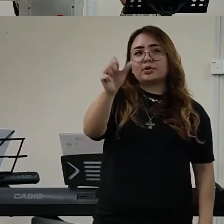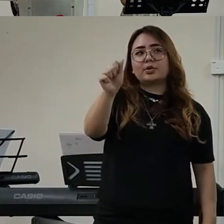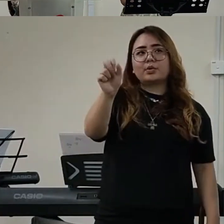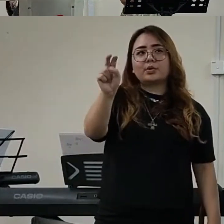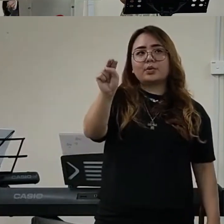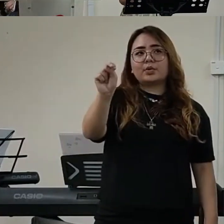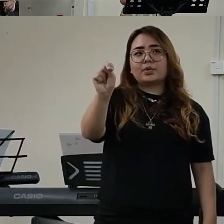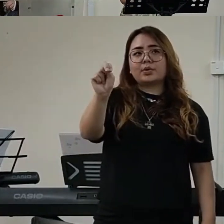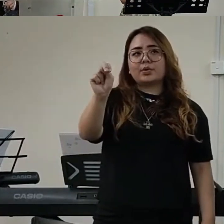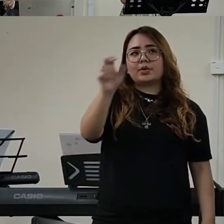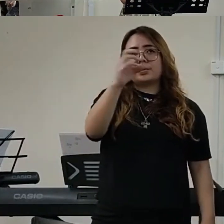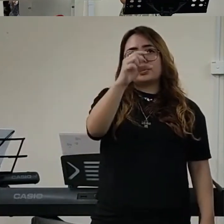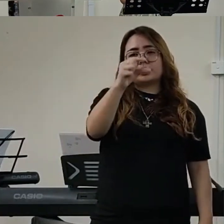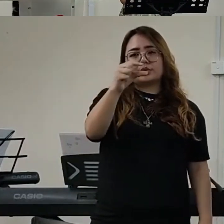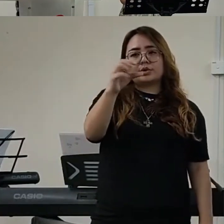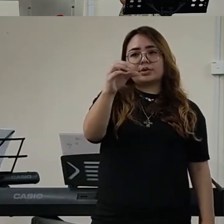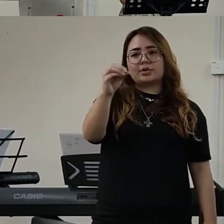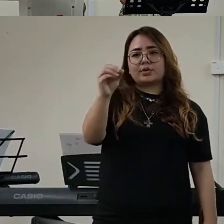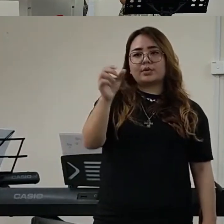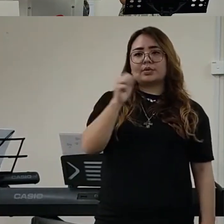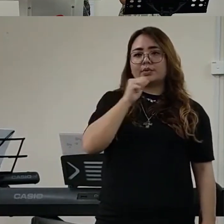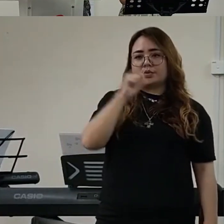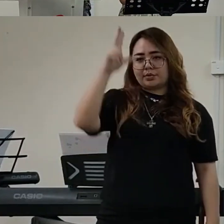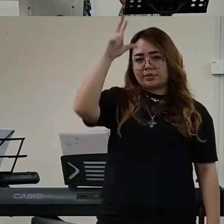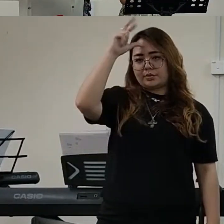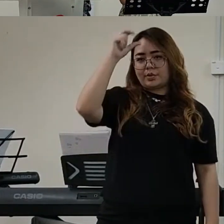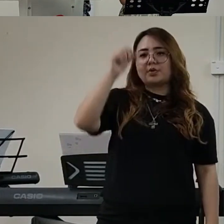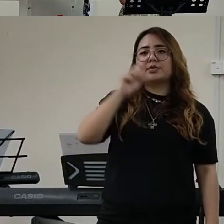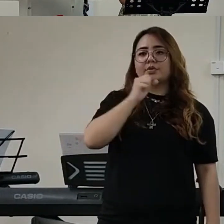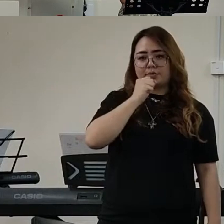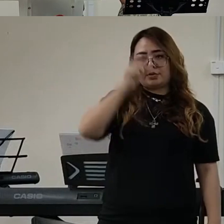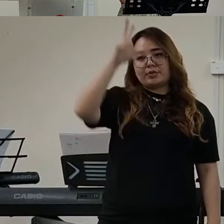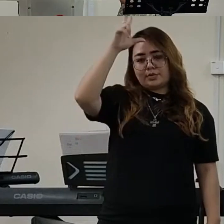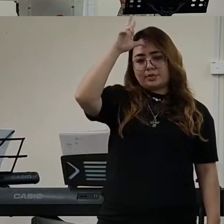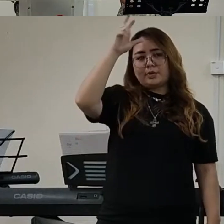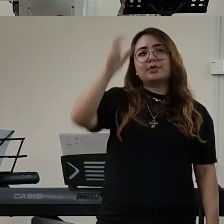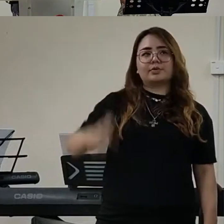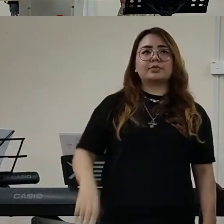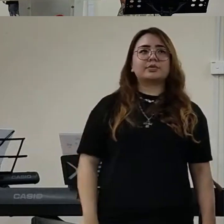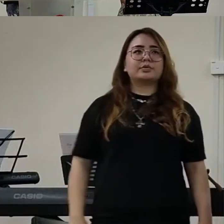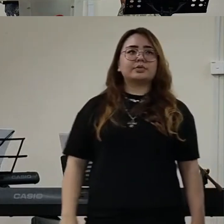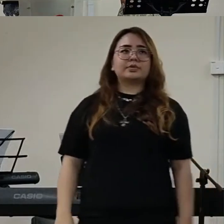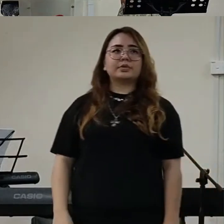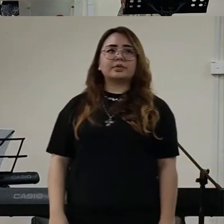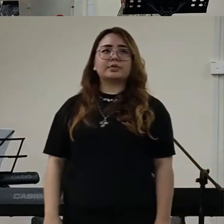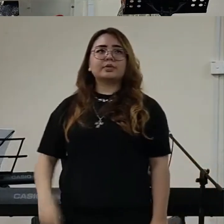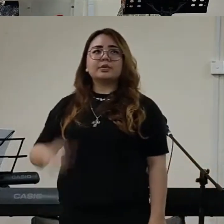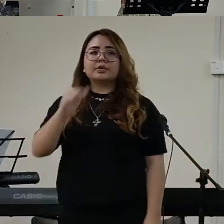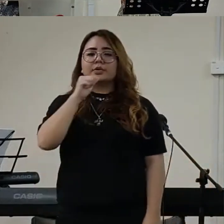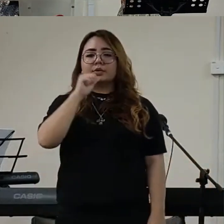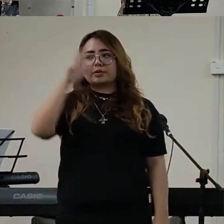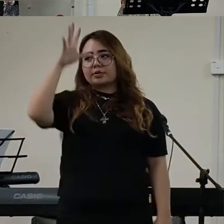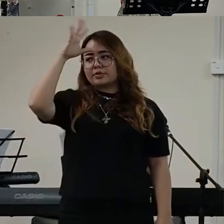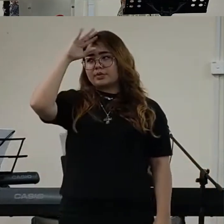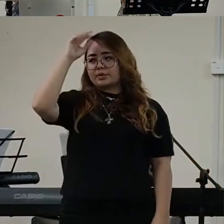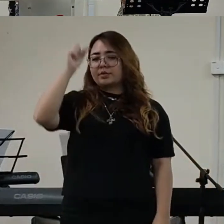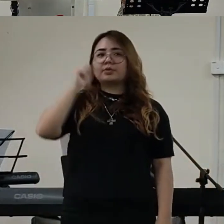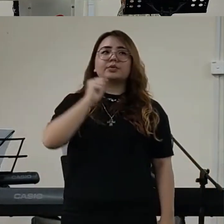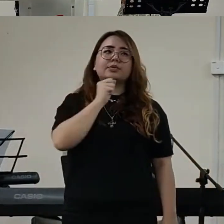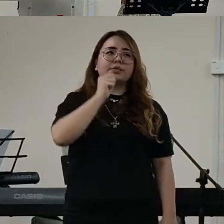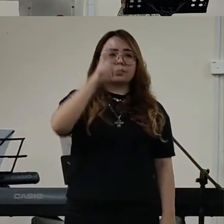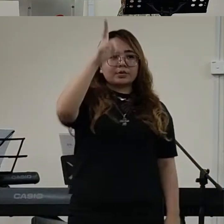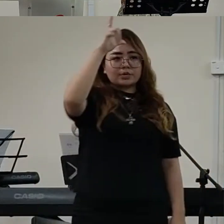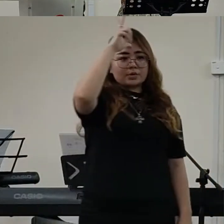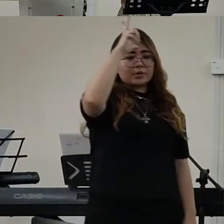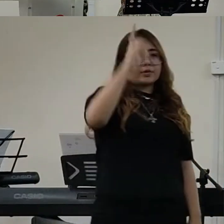行审判。 So there's two kinds of judgment here you see from this verse, and this is a powerful revelation that I received